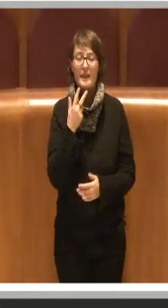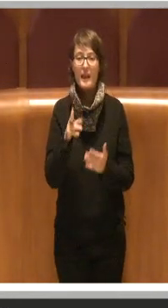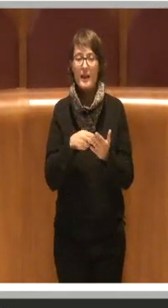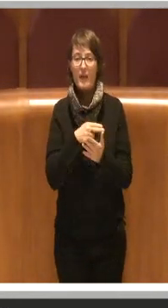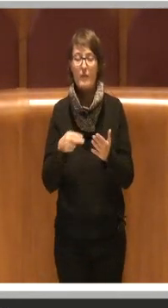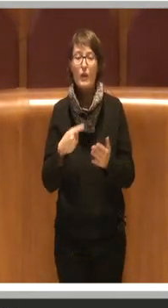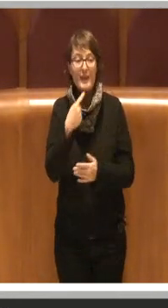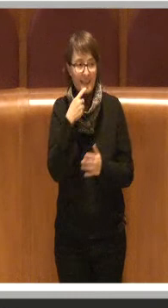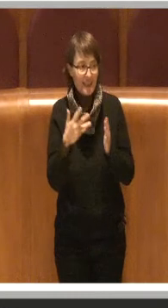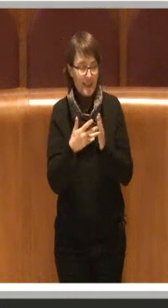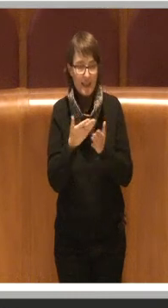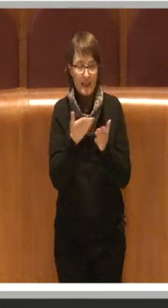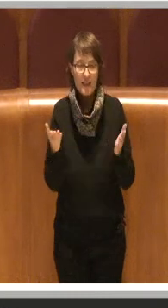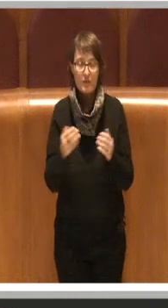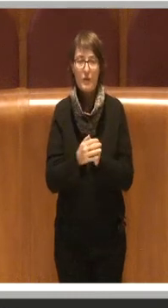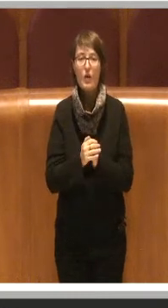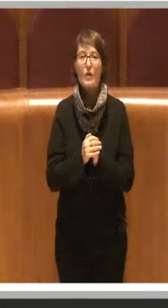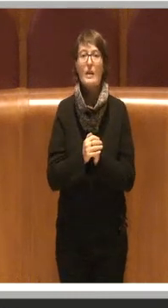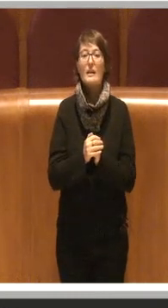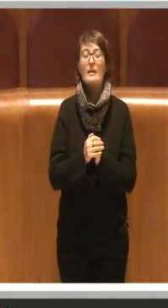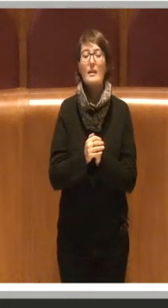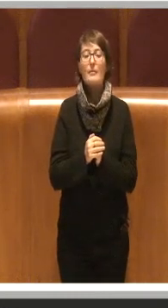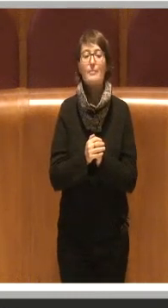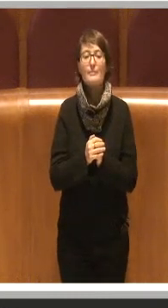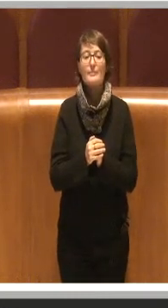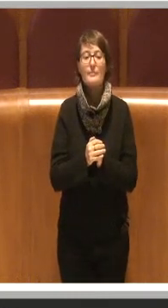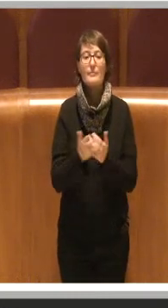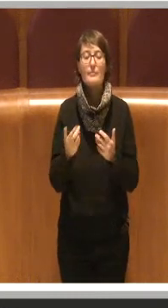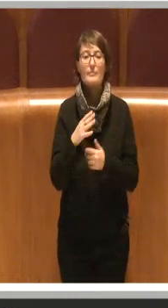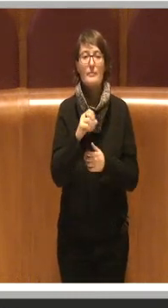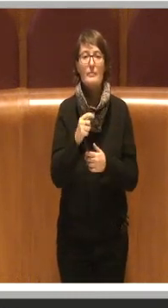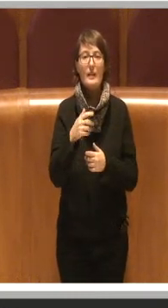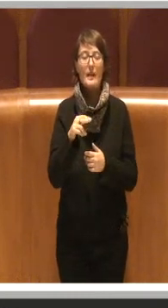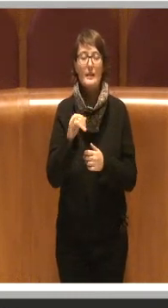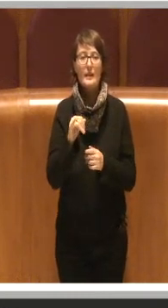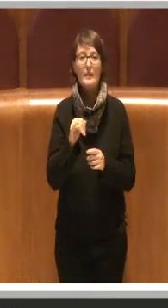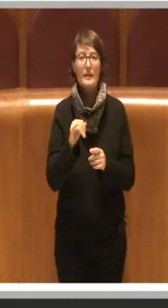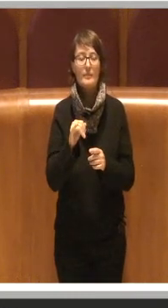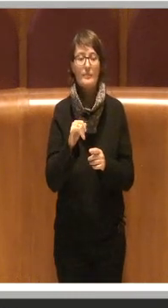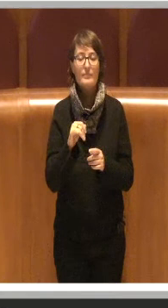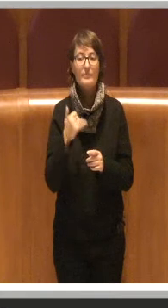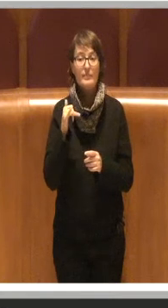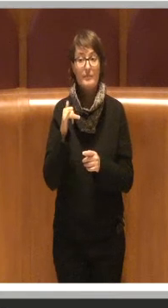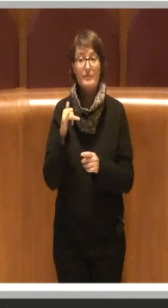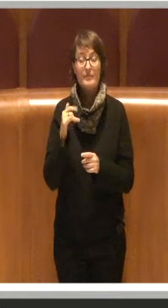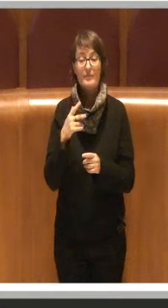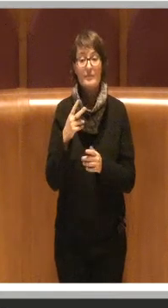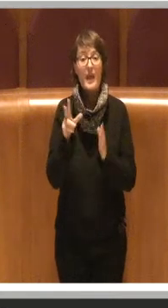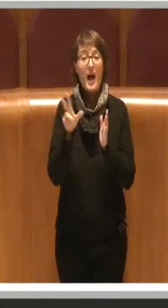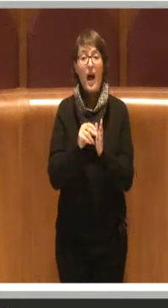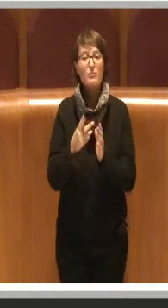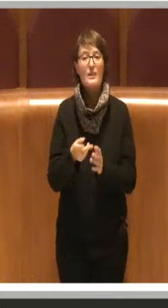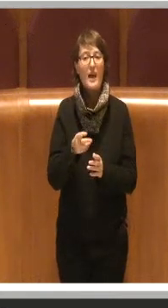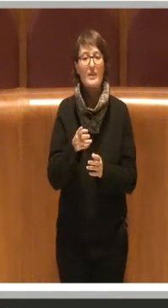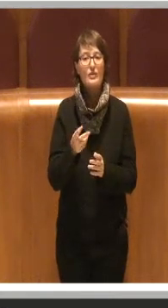qualche difficoltà nell'accesso alla votazione. Cadini. Sì, non mi risponde l'applicazione, credo di